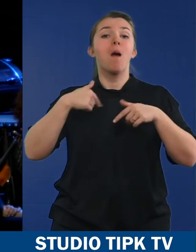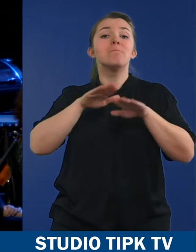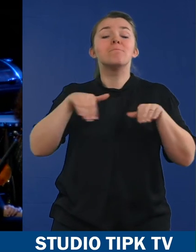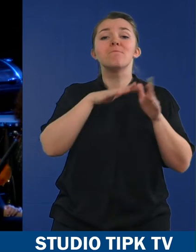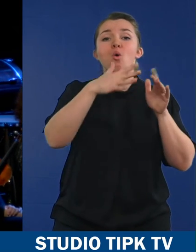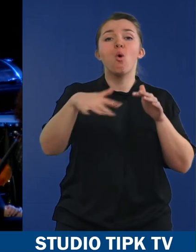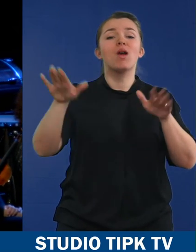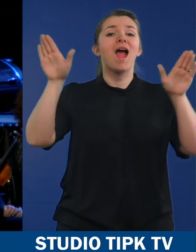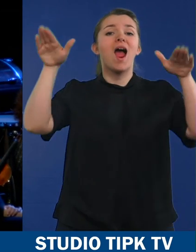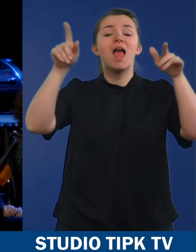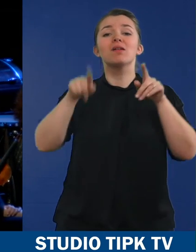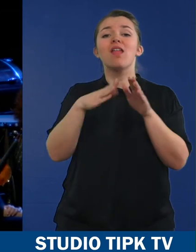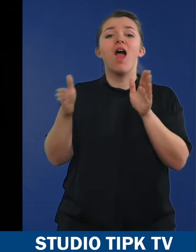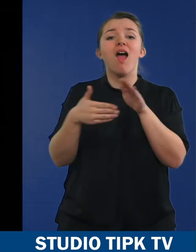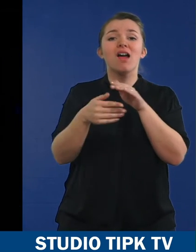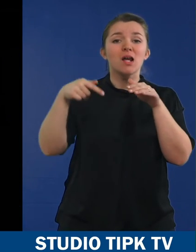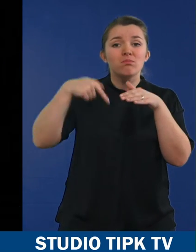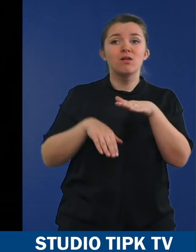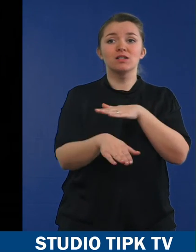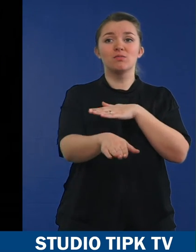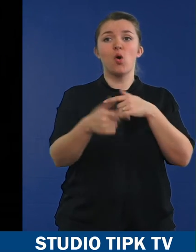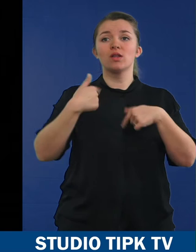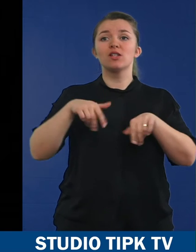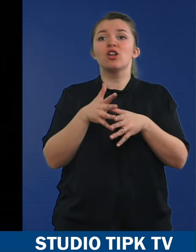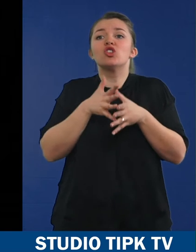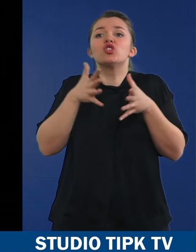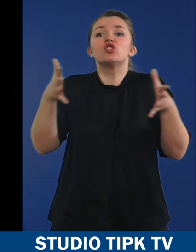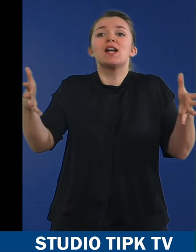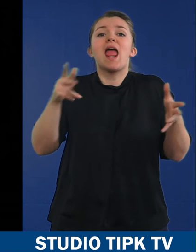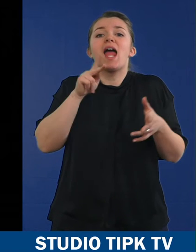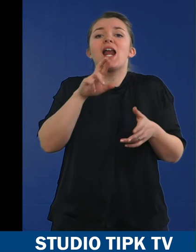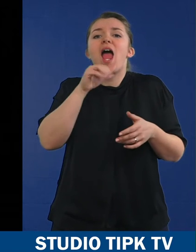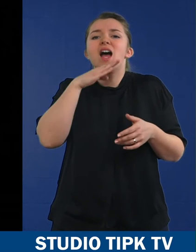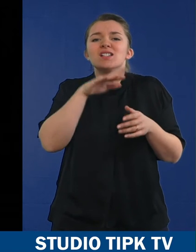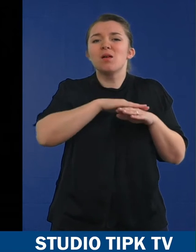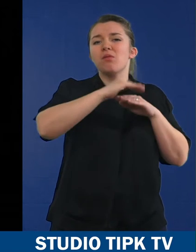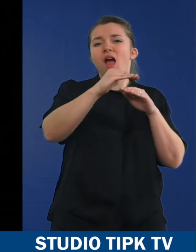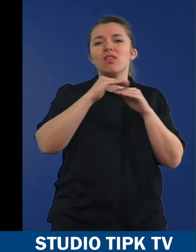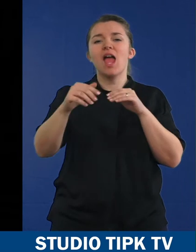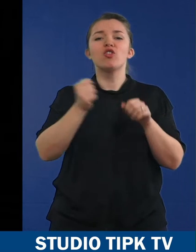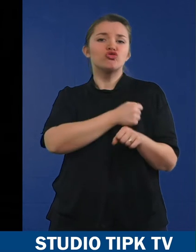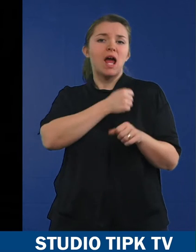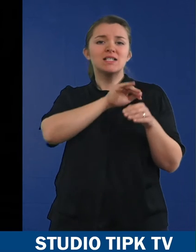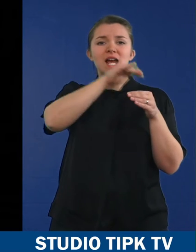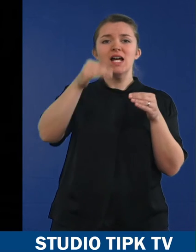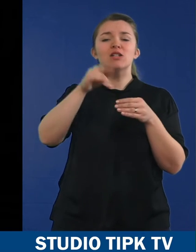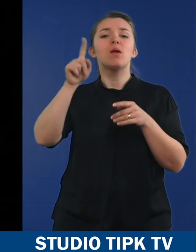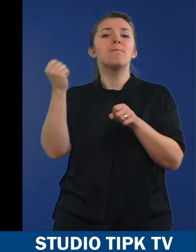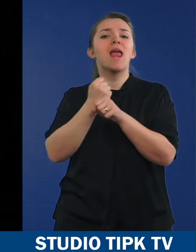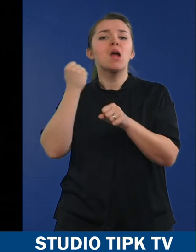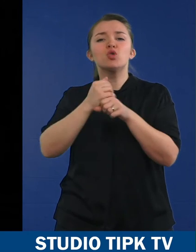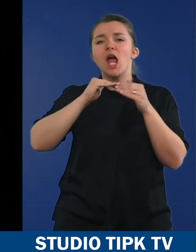in ribami pod gladino. Naše širne kraške planjave. Štajerski griči. In prekmurske ravnice.